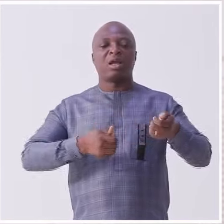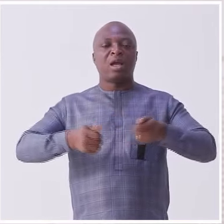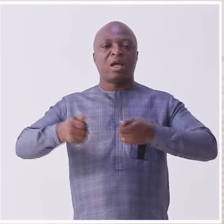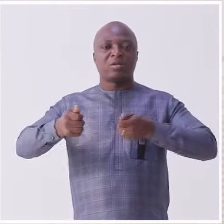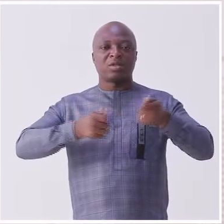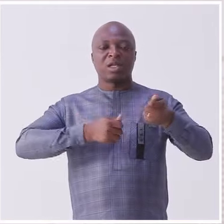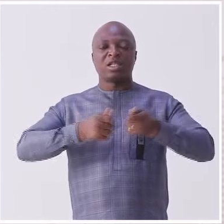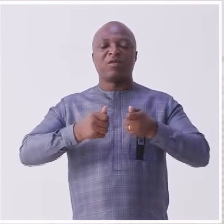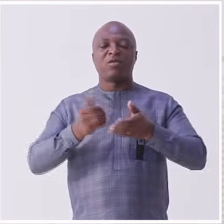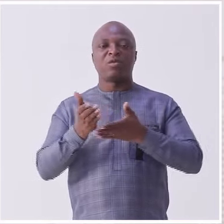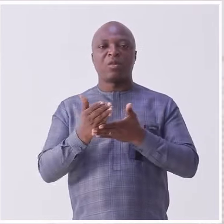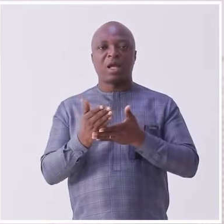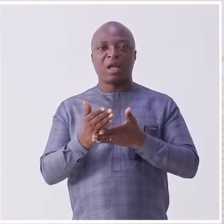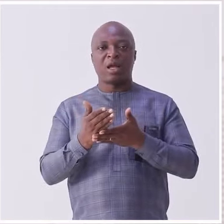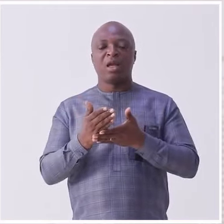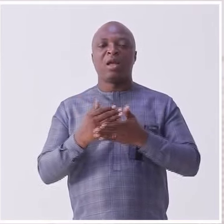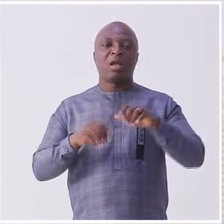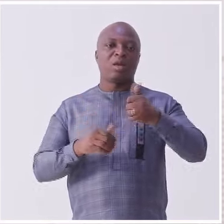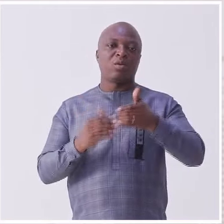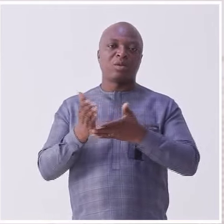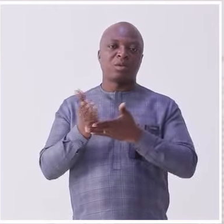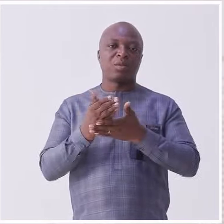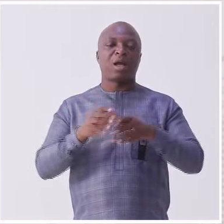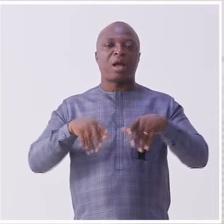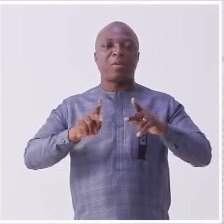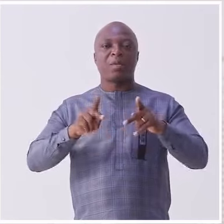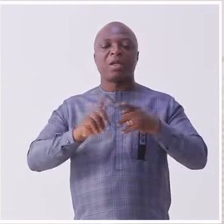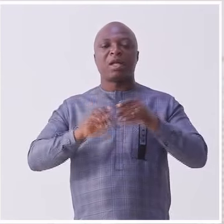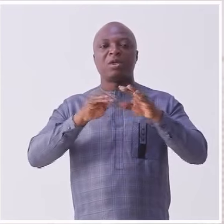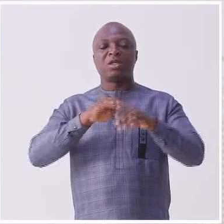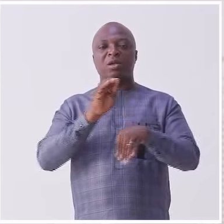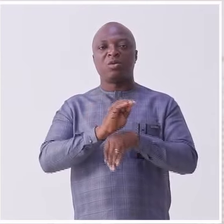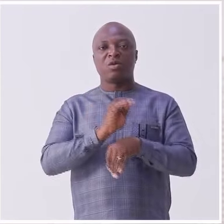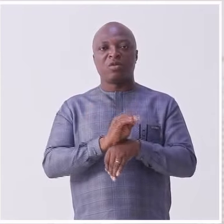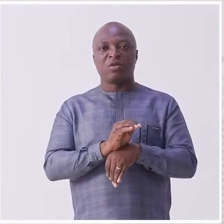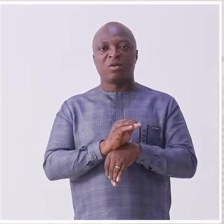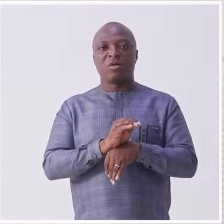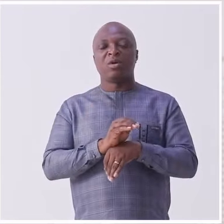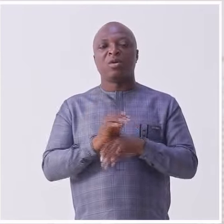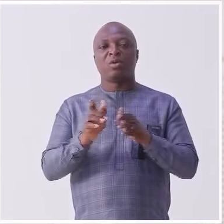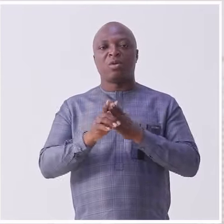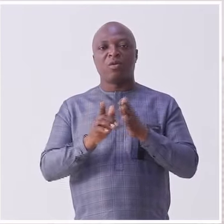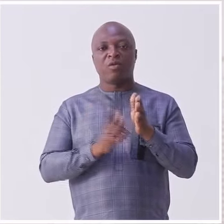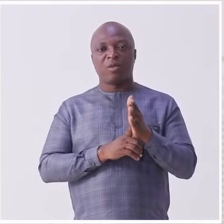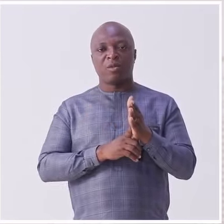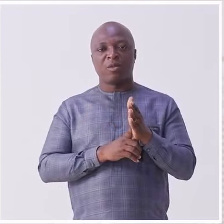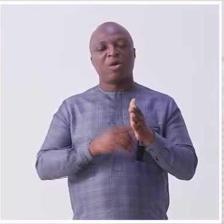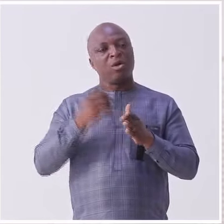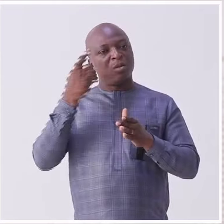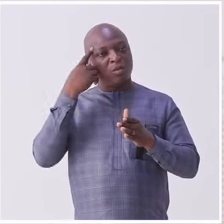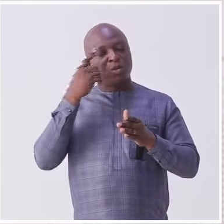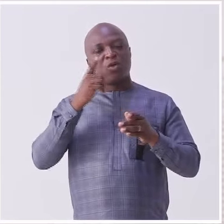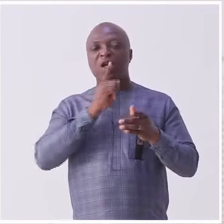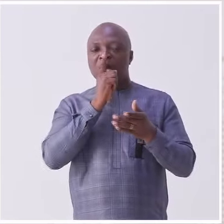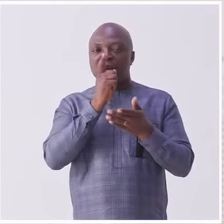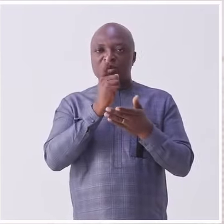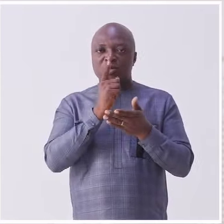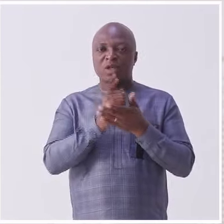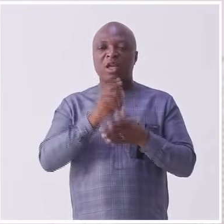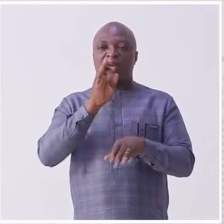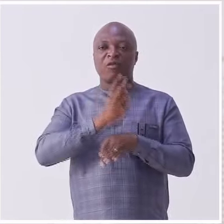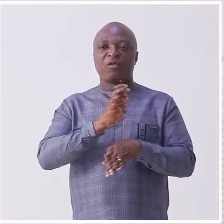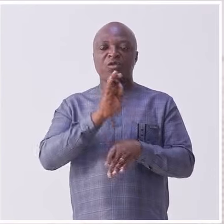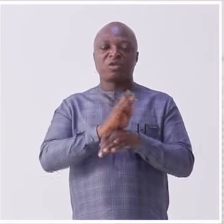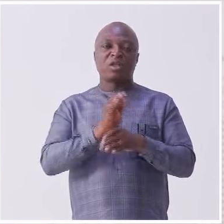administrative d'une part, et d'autre part à permettre la mise en œuvre de réformes pour lui assurer un